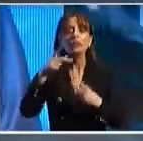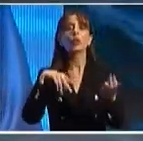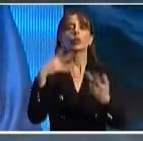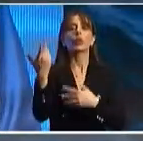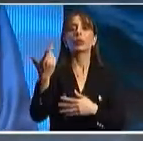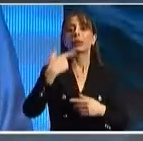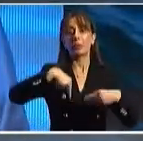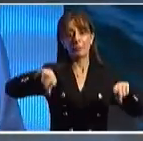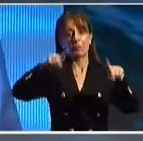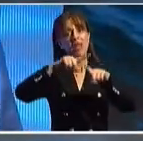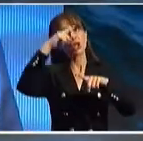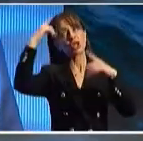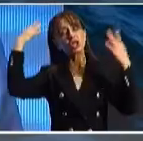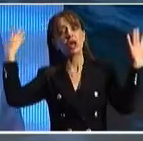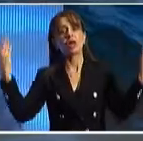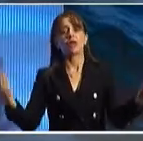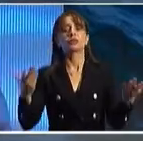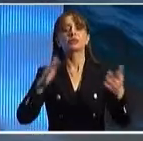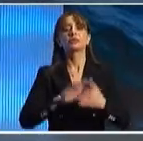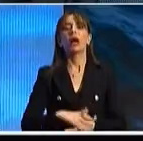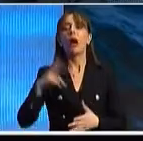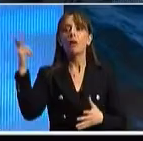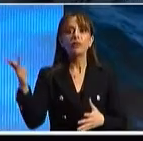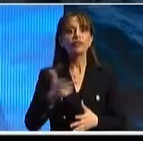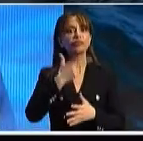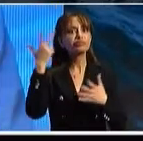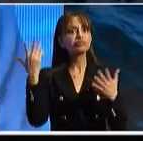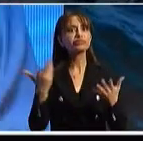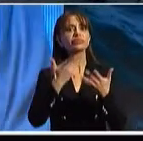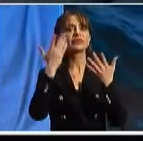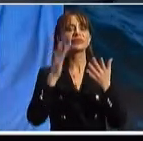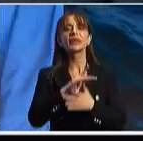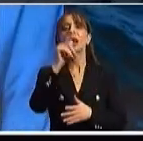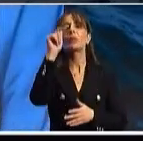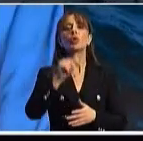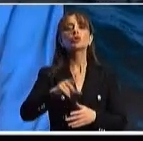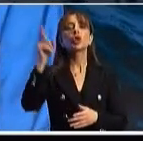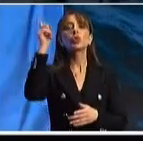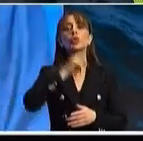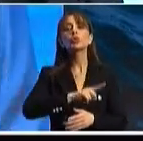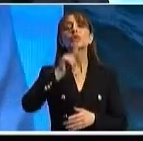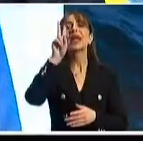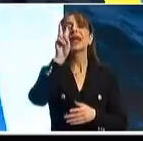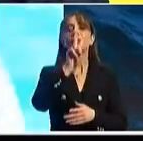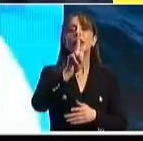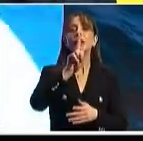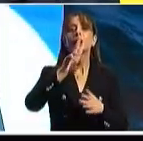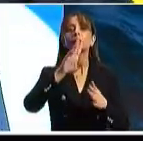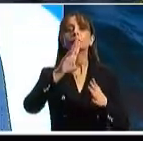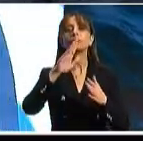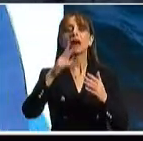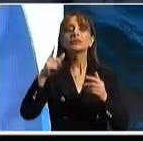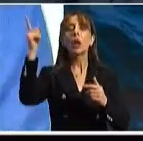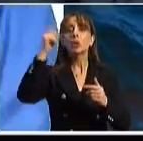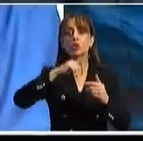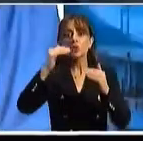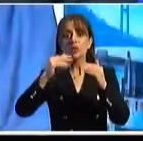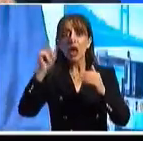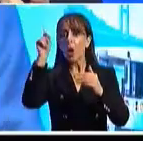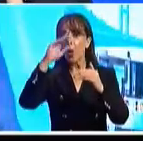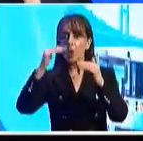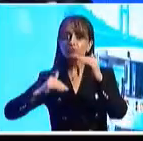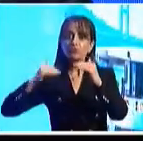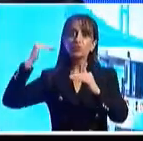biz inşallah hızlı bir şekilde burada %2'den %10'a çıkarıp